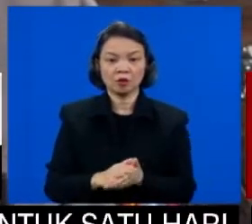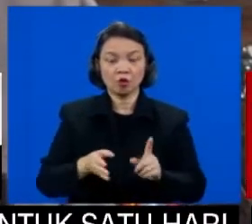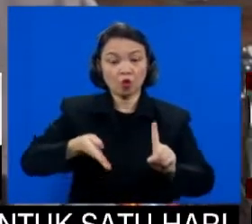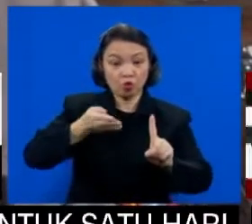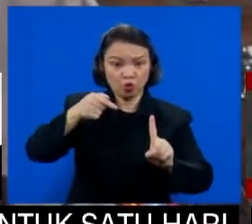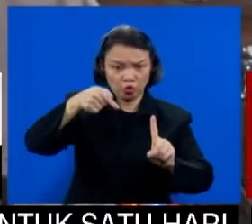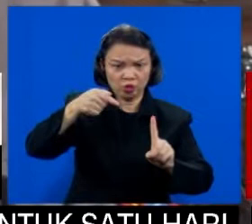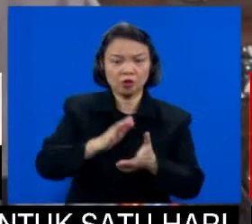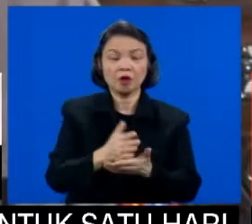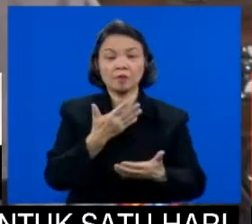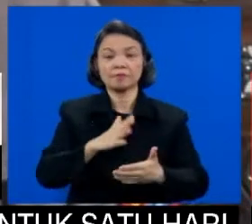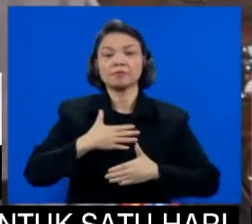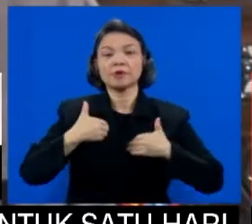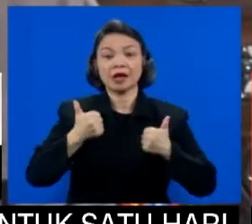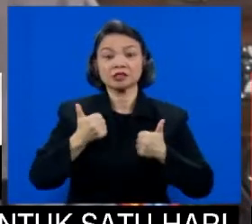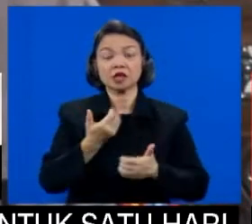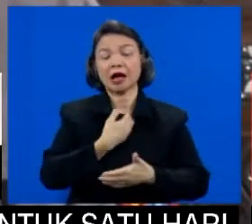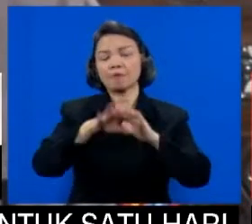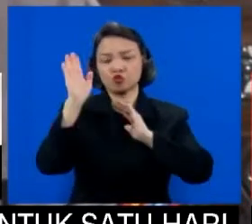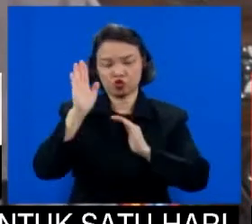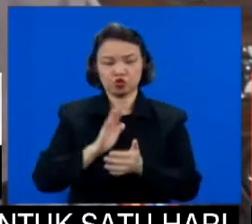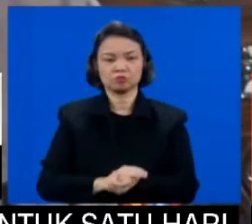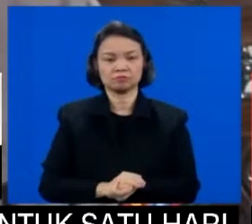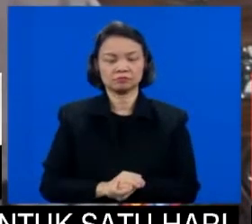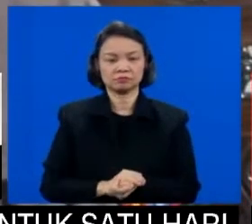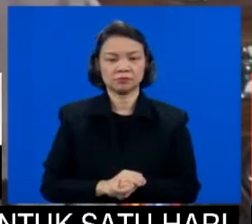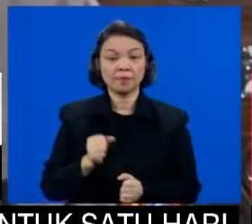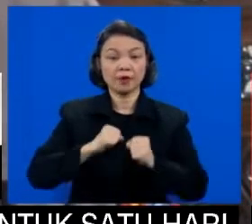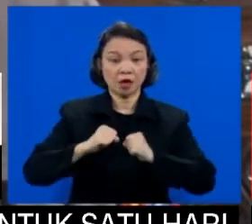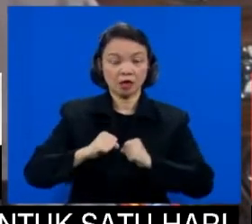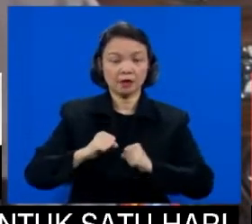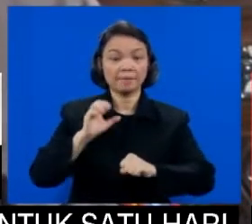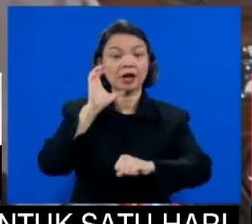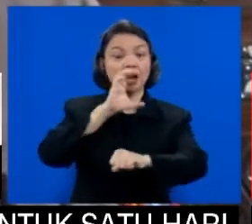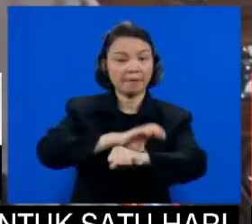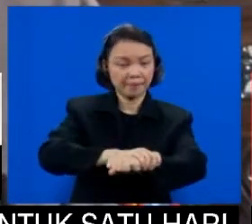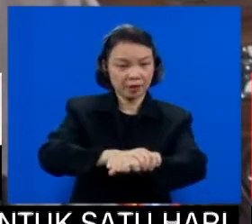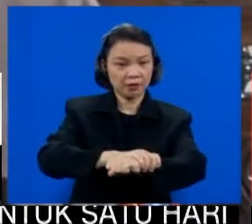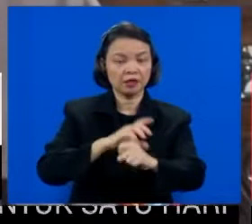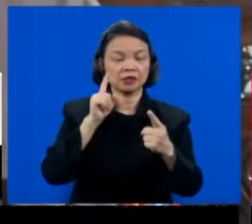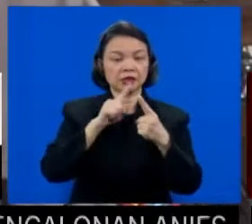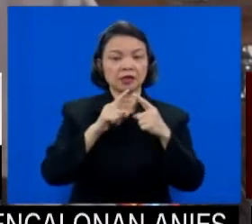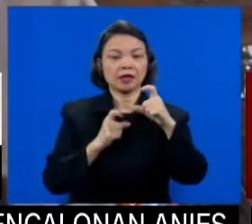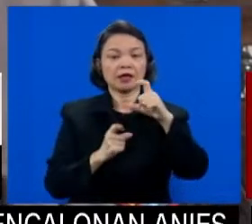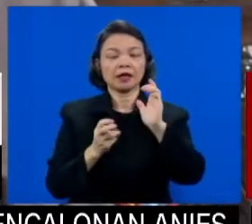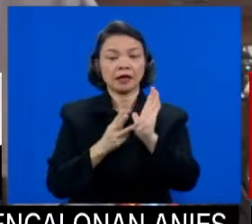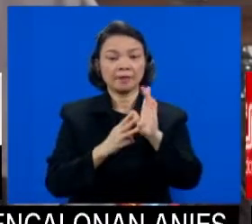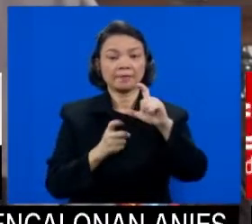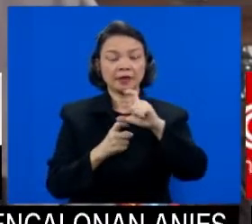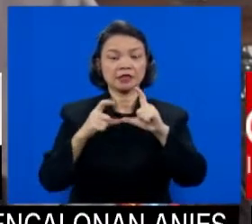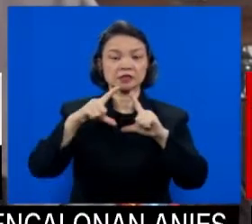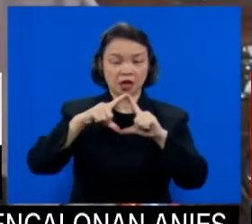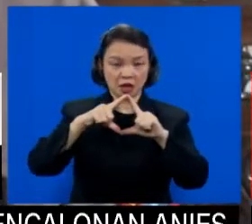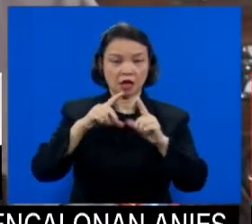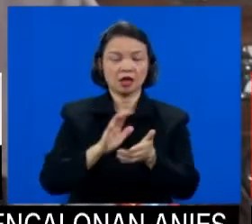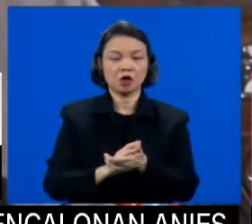pengejaran. Penanganan penangkapan terhadap MSA, pelaku cabul